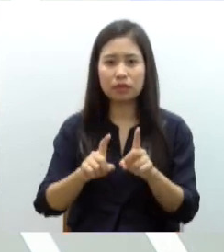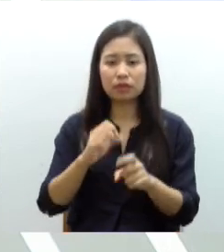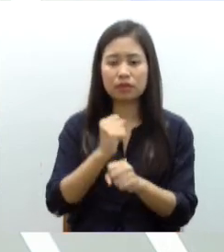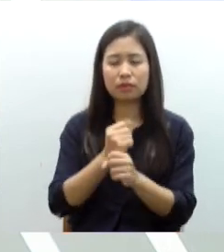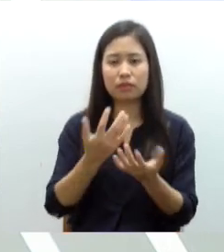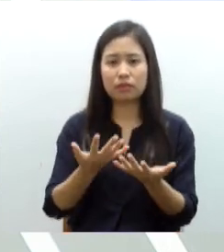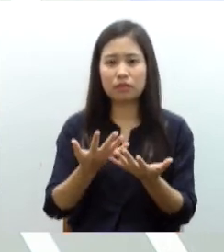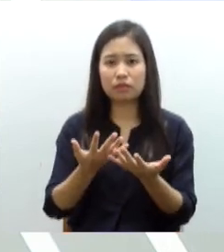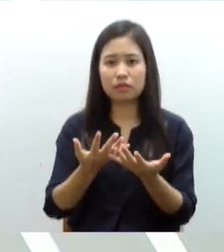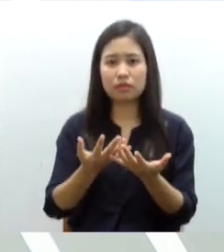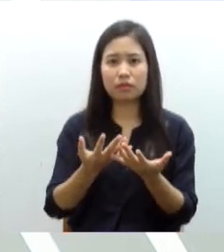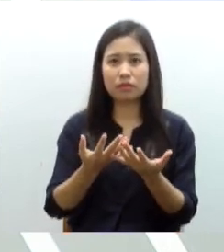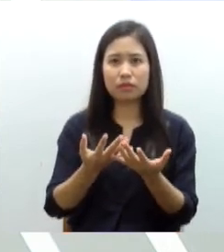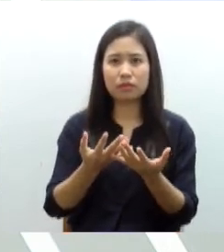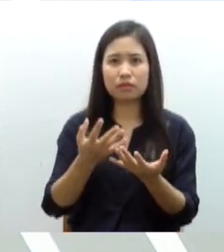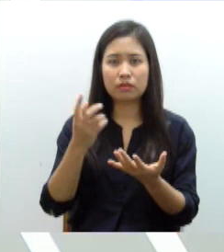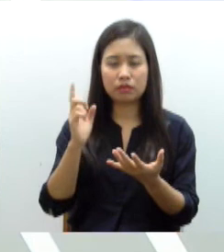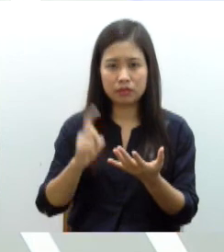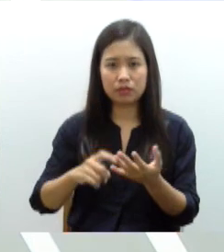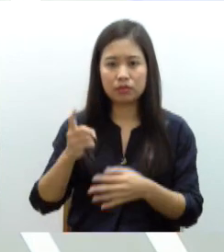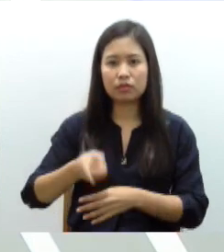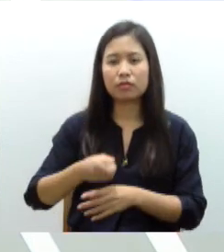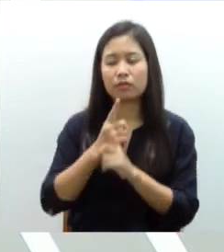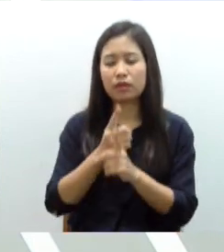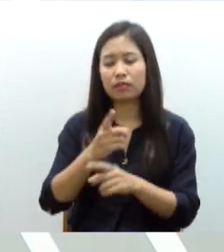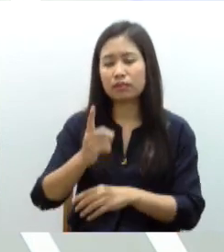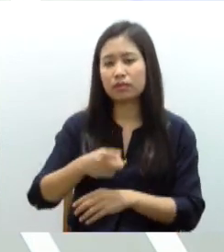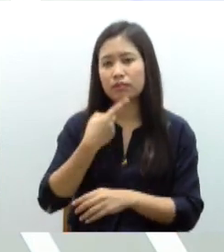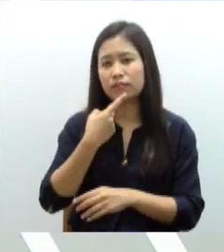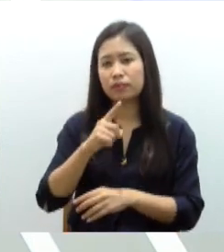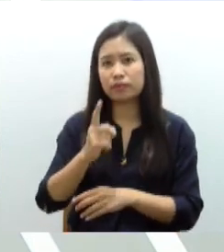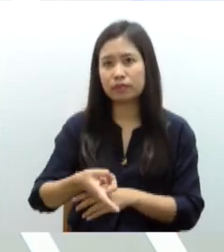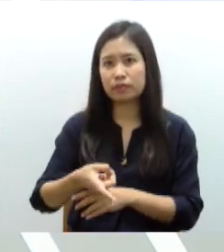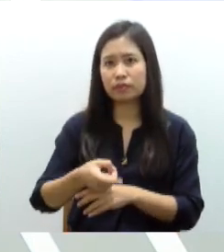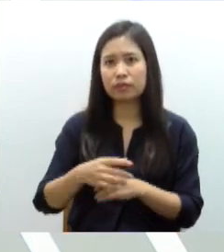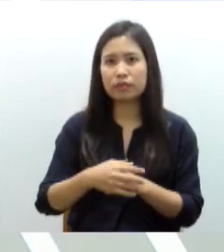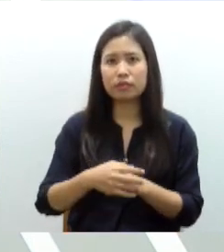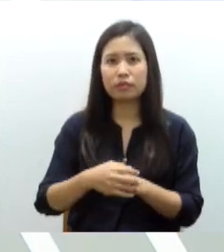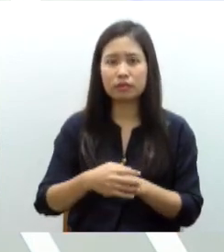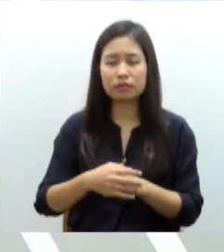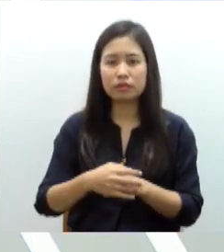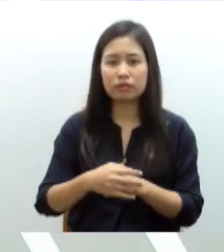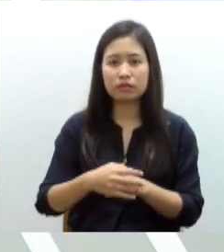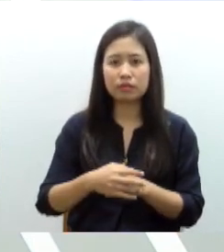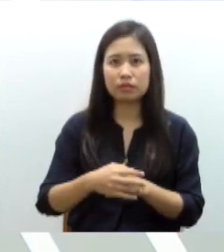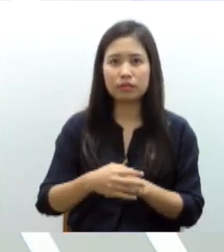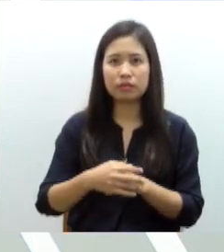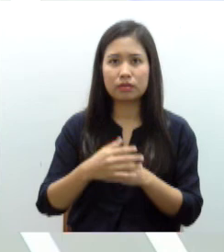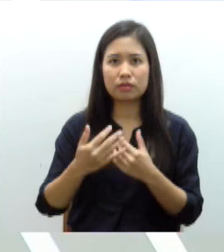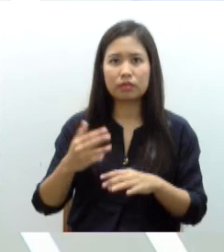ก็เพื่อทำให้คะแนนผ่านนะครับมันต้องเกี่ยวเนื่องกับพฤติกรรมด้วยพอพฤติกรรมแล้วมันก็ต้องเกี่ยวกับระบบคิดด้วยน